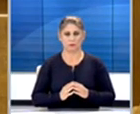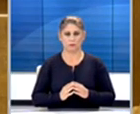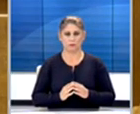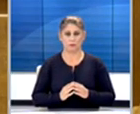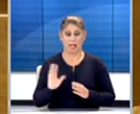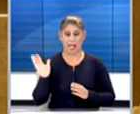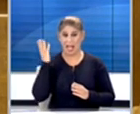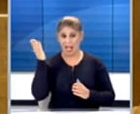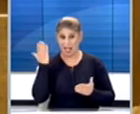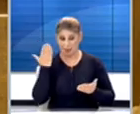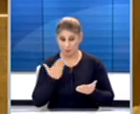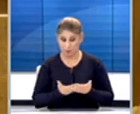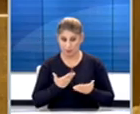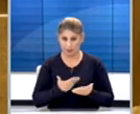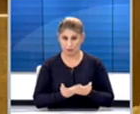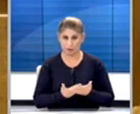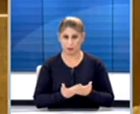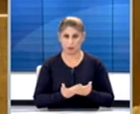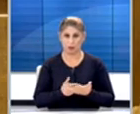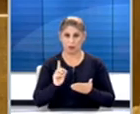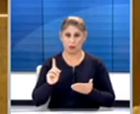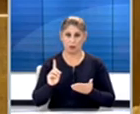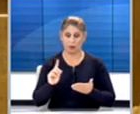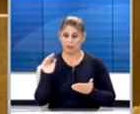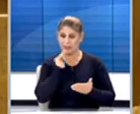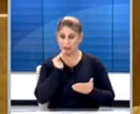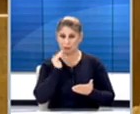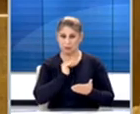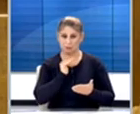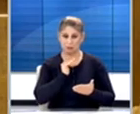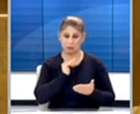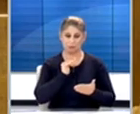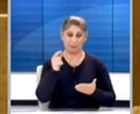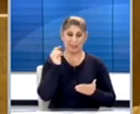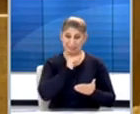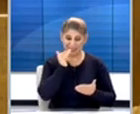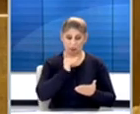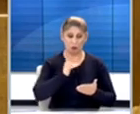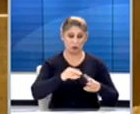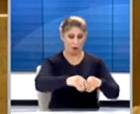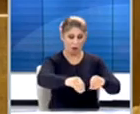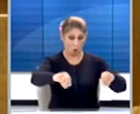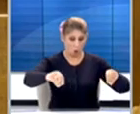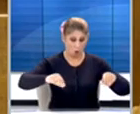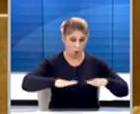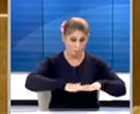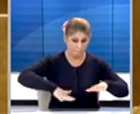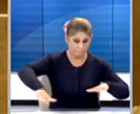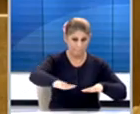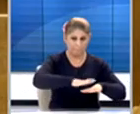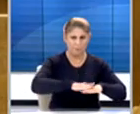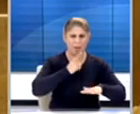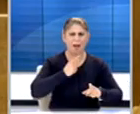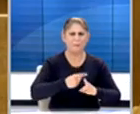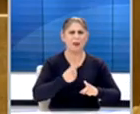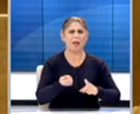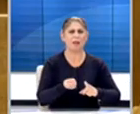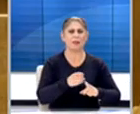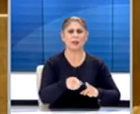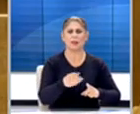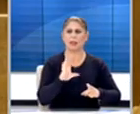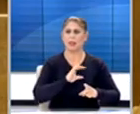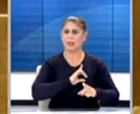Εάν αποδειχθεί ότι το εσπεσμένο μπάζωμα του πεδίου έγινε απλώς και μόνο